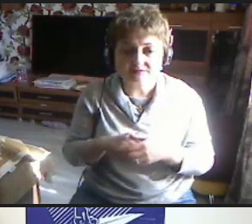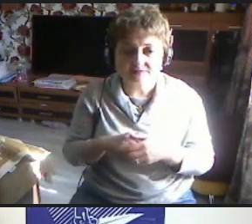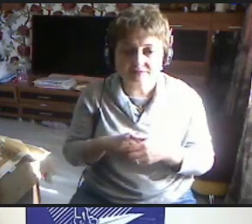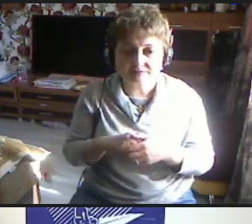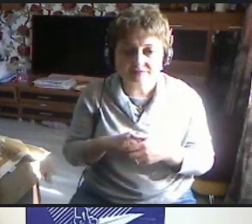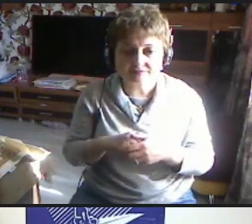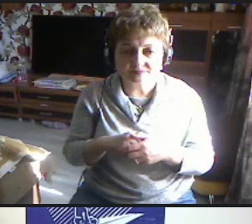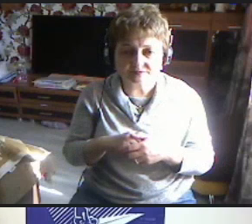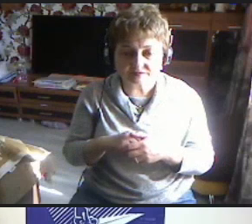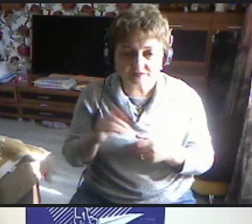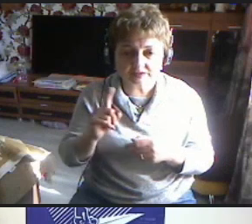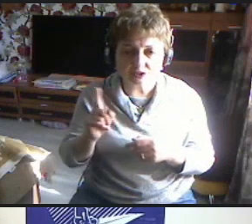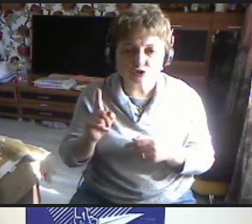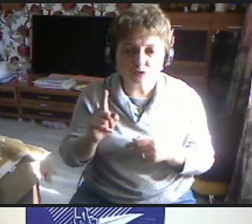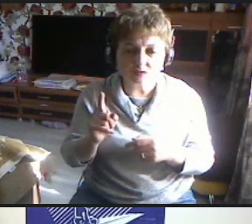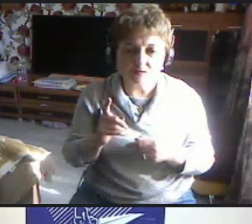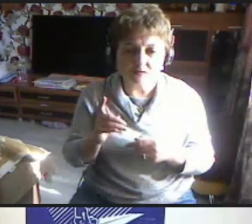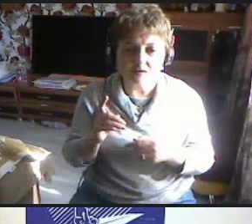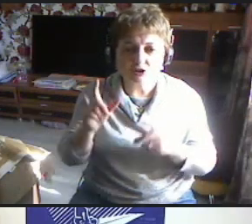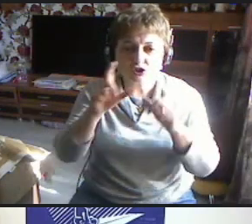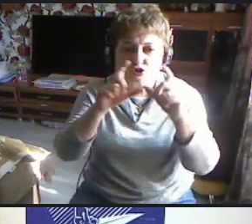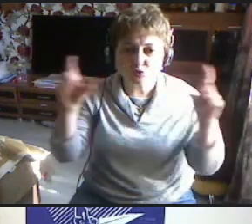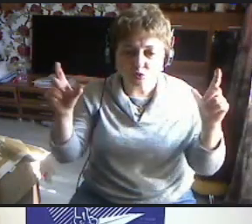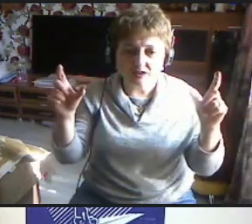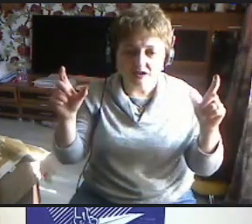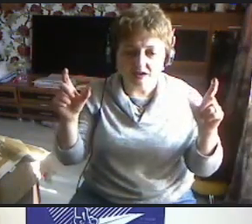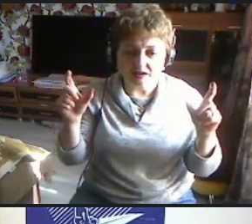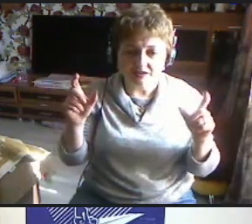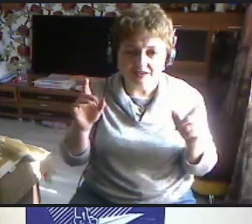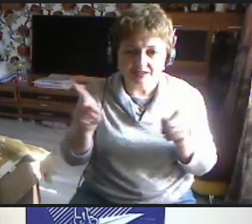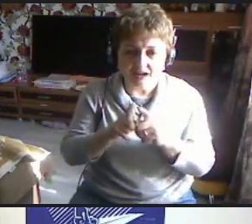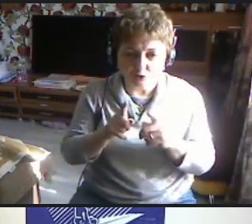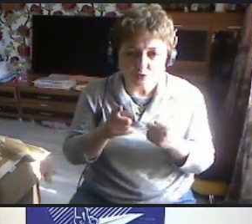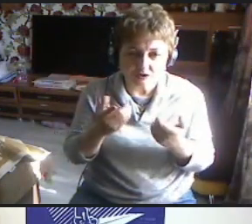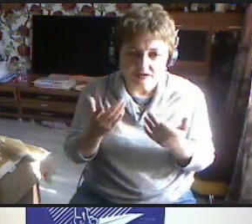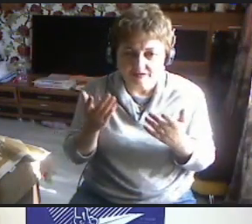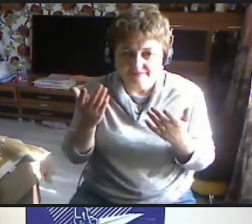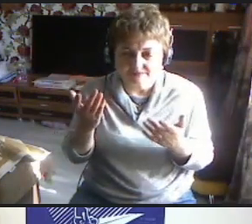что школа, такой организм достаточно